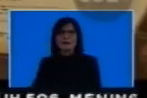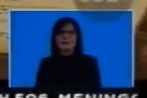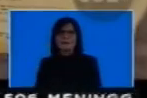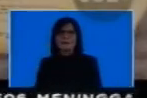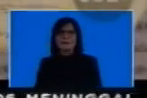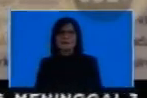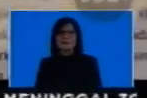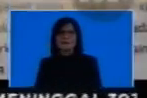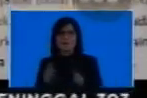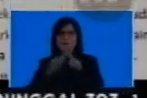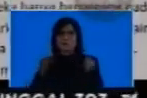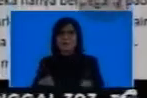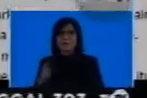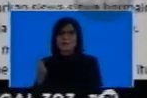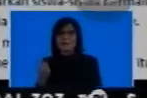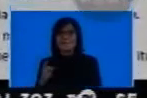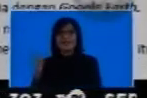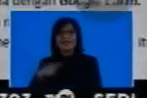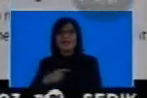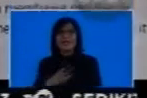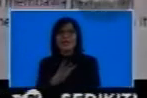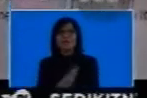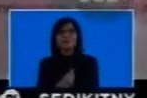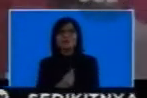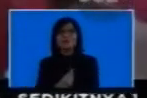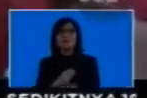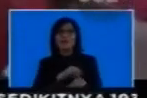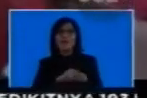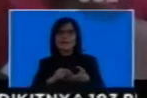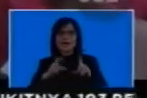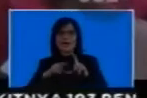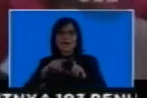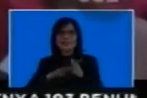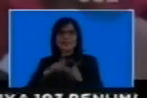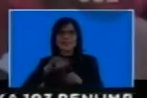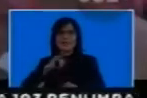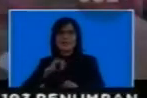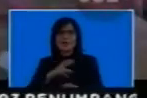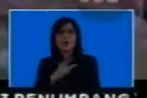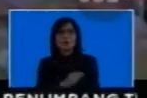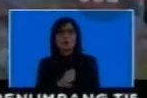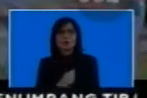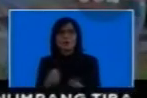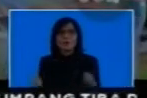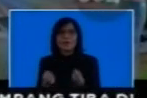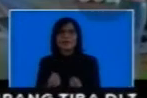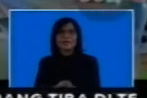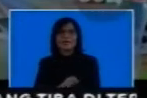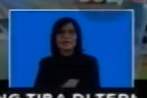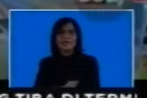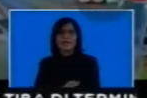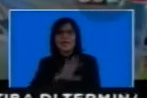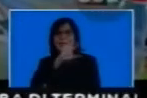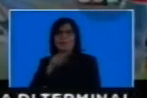keadaan. Surat pertama datang dari Ibu Guru Santi, seorang guru penggerak dari Kabupaten